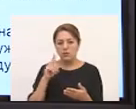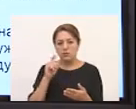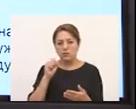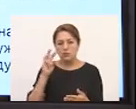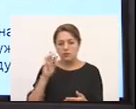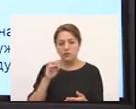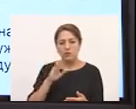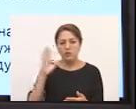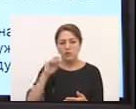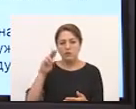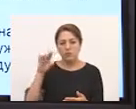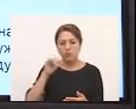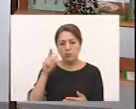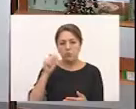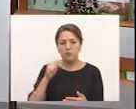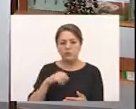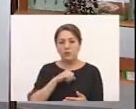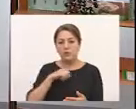Пугачеве. Самолюбие,